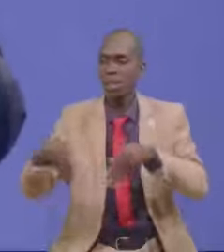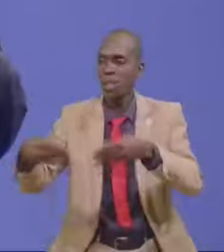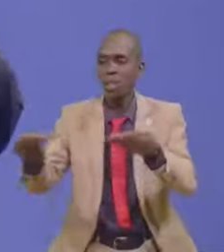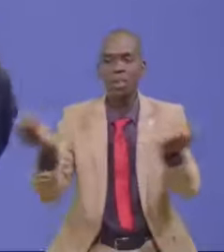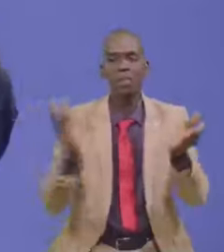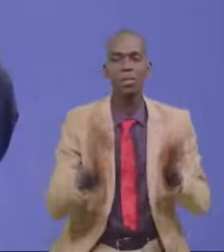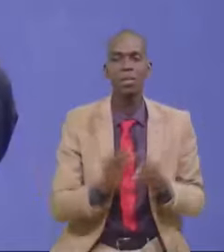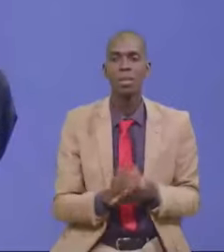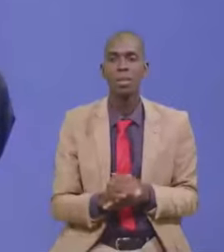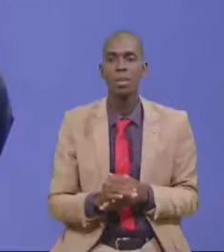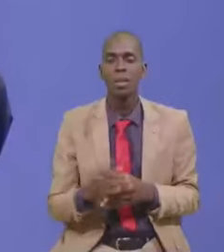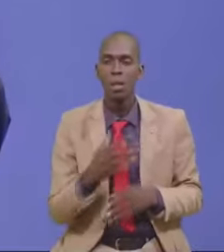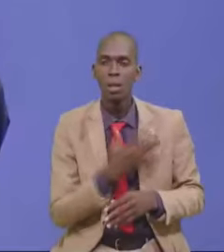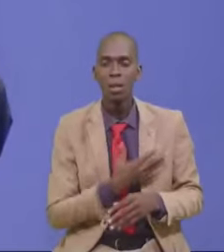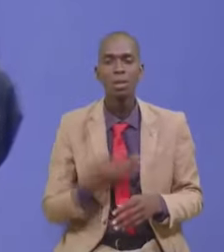Et Judas aussi allait.